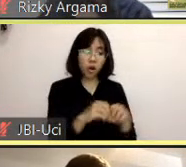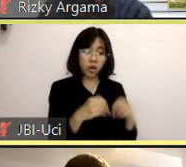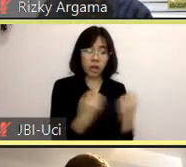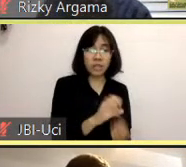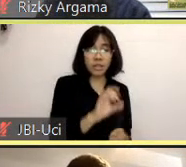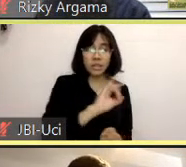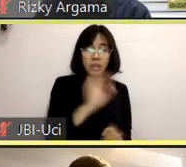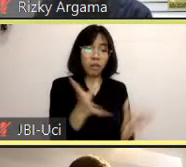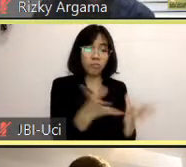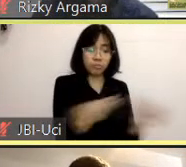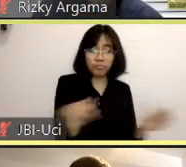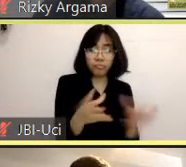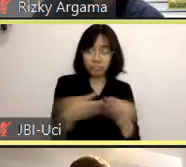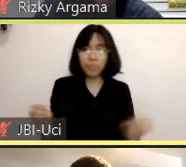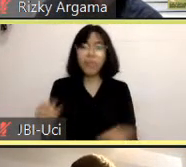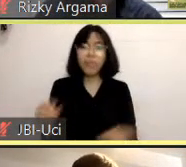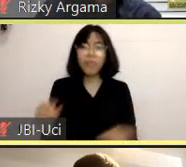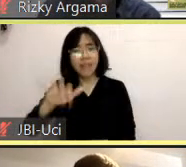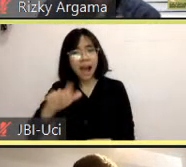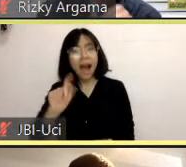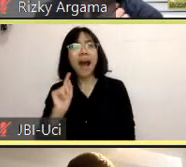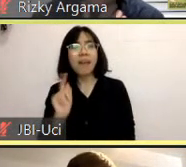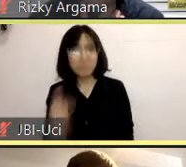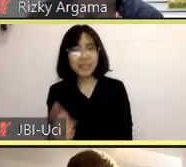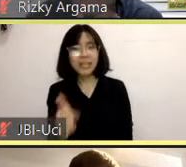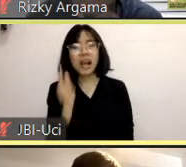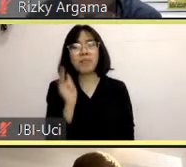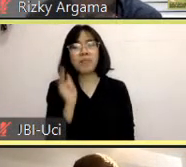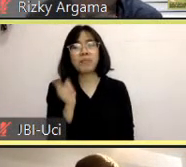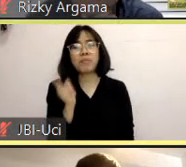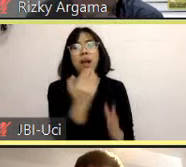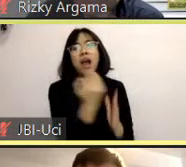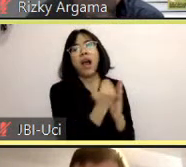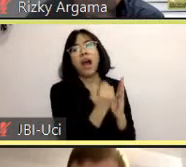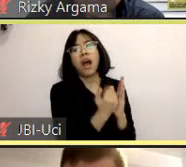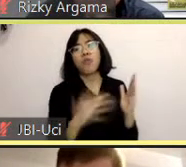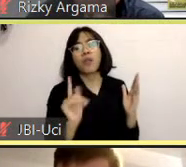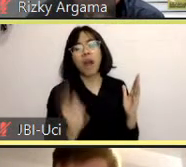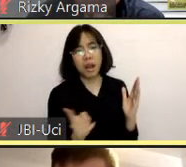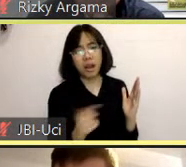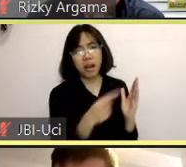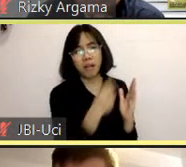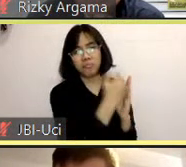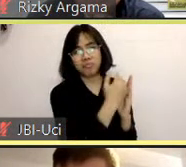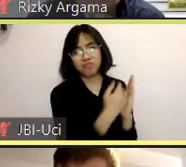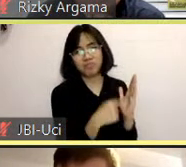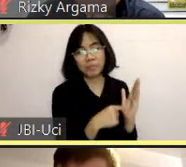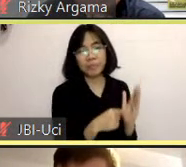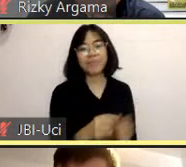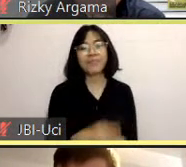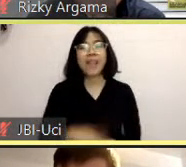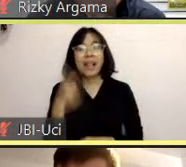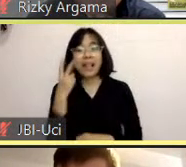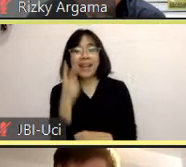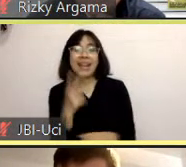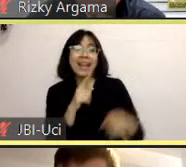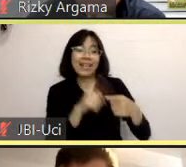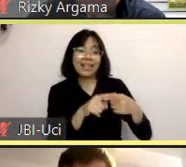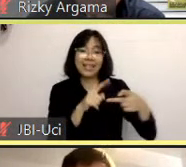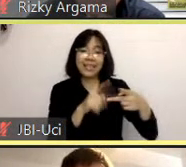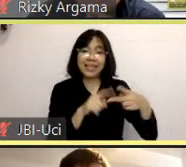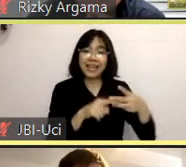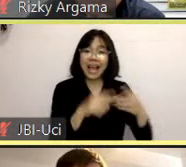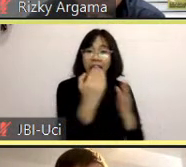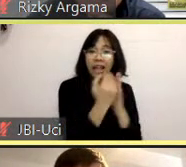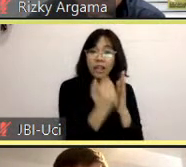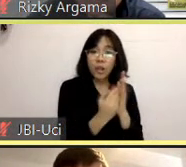sudah memadai. Dan kesamaan dari tiga pelarangan, pembubaran, atau pembekuan